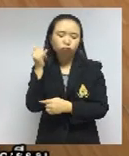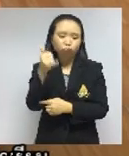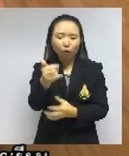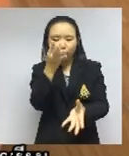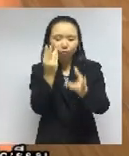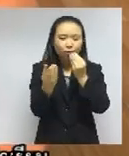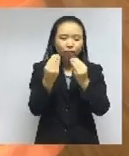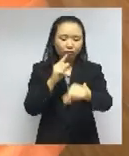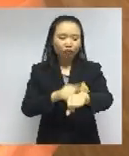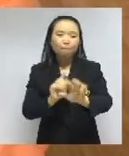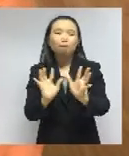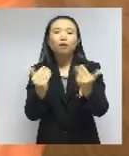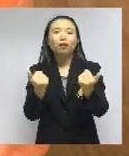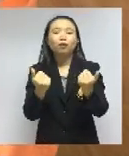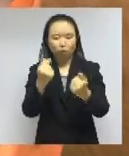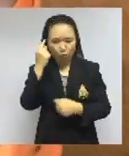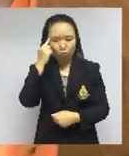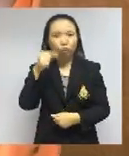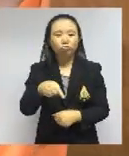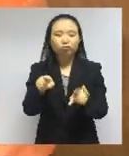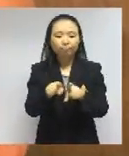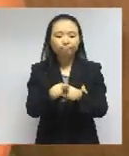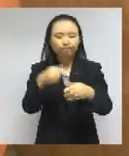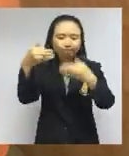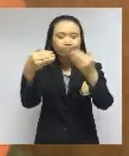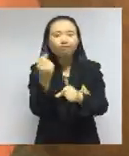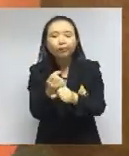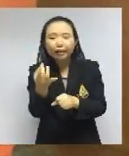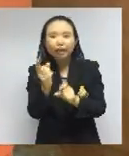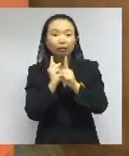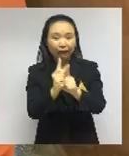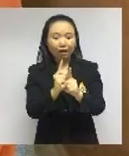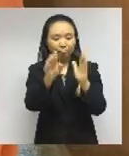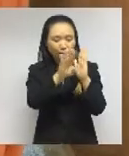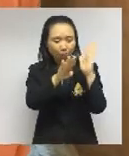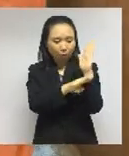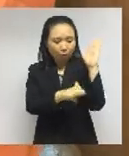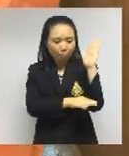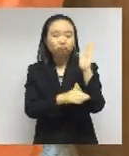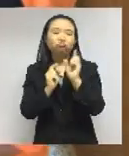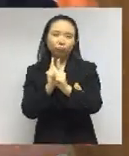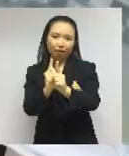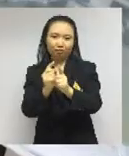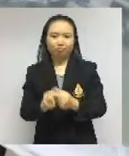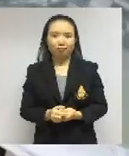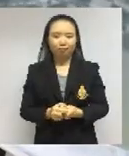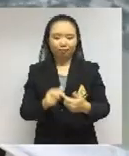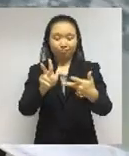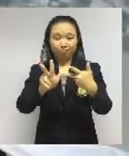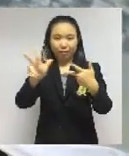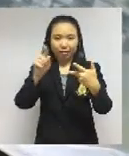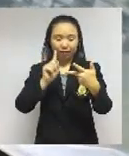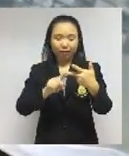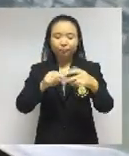เริ่มเข้าเรียนจนถึงเลิกเรียนเพื่อให้เด็กรู้ว่าจะต้องทำกิจกรรมอะไรตามลำดับก่อนหลัง